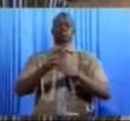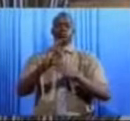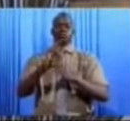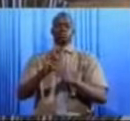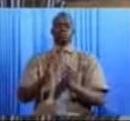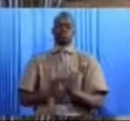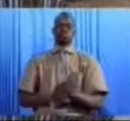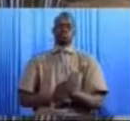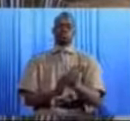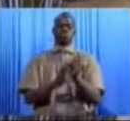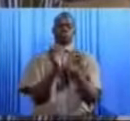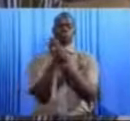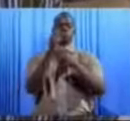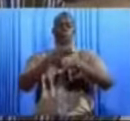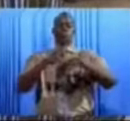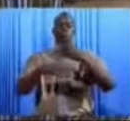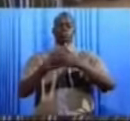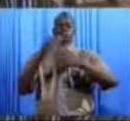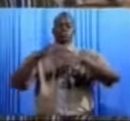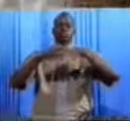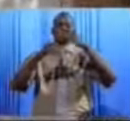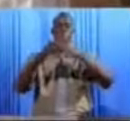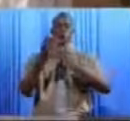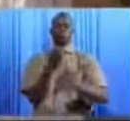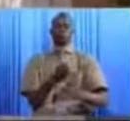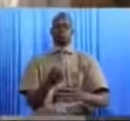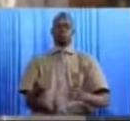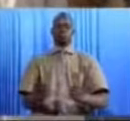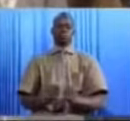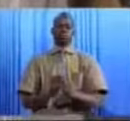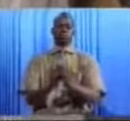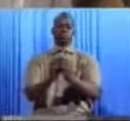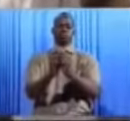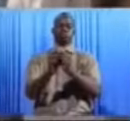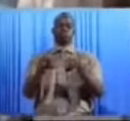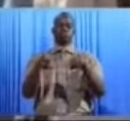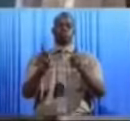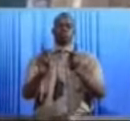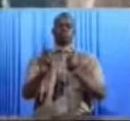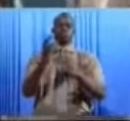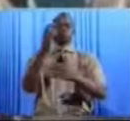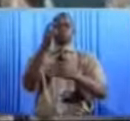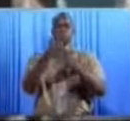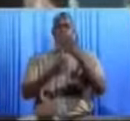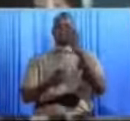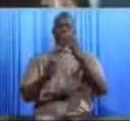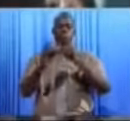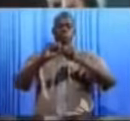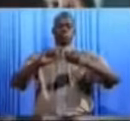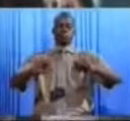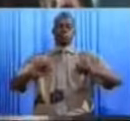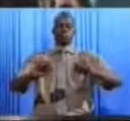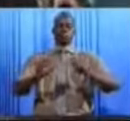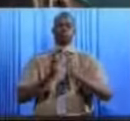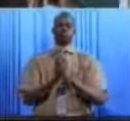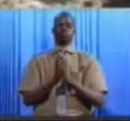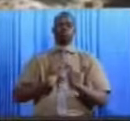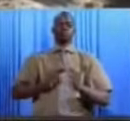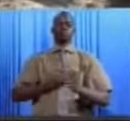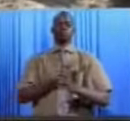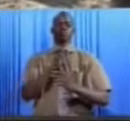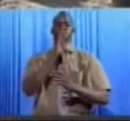guides et en créant toutes les infrastructures et équipements d'accompagnement qui permettent de valoriser ce site là et nous sommes